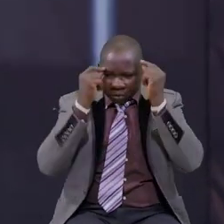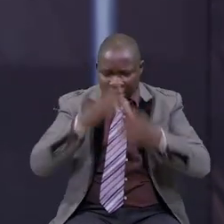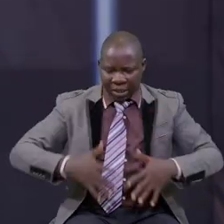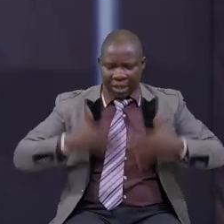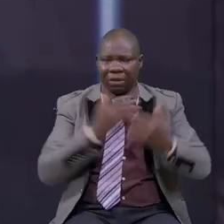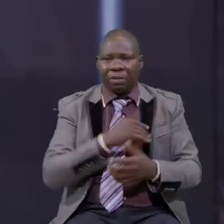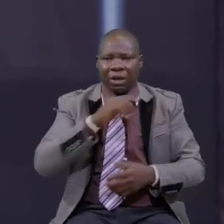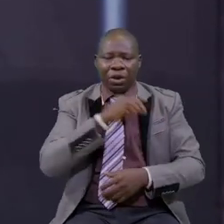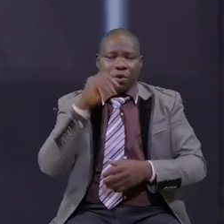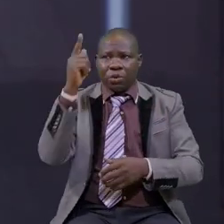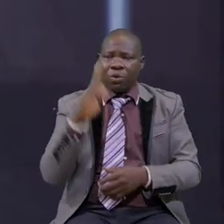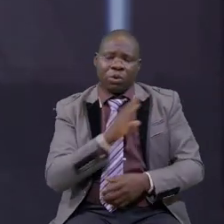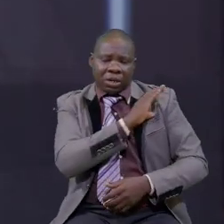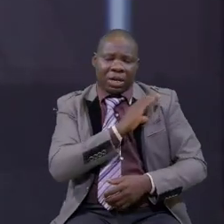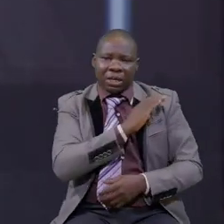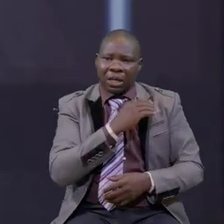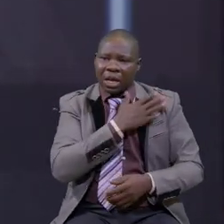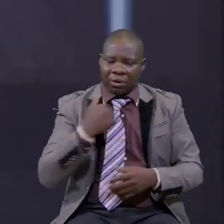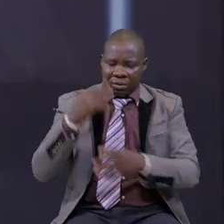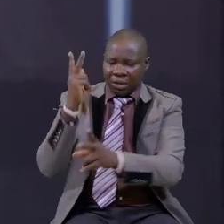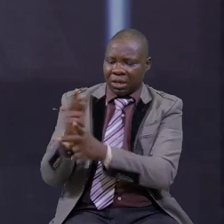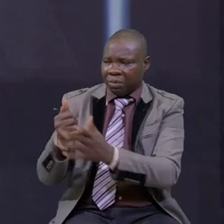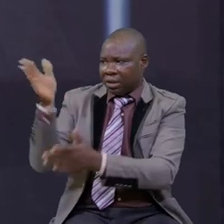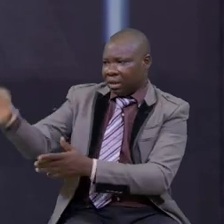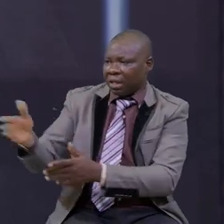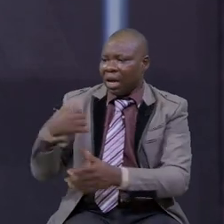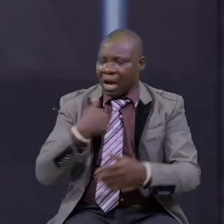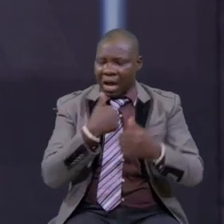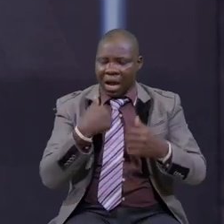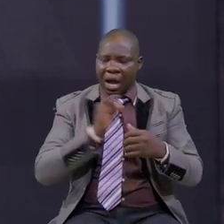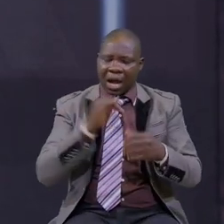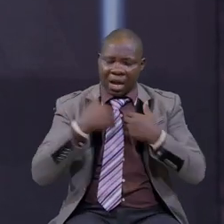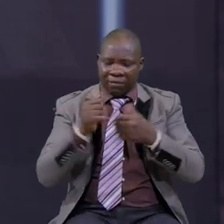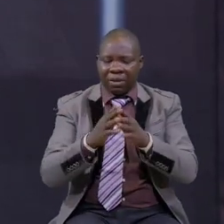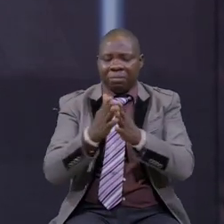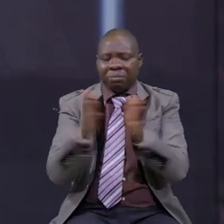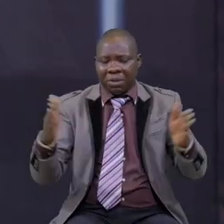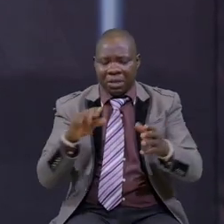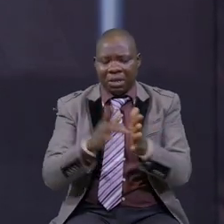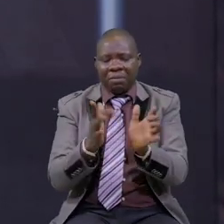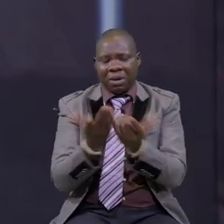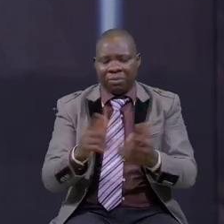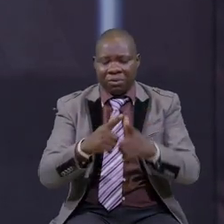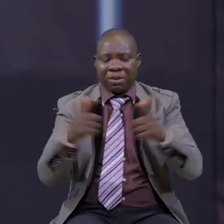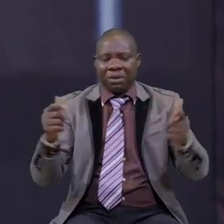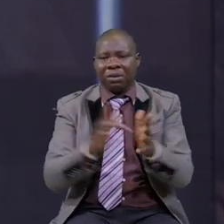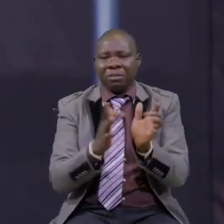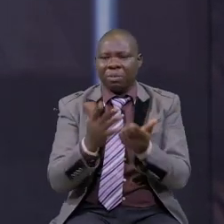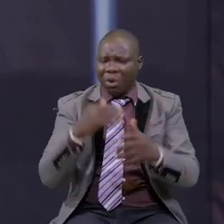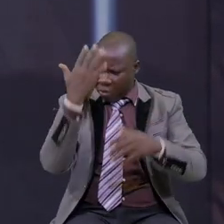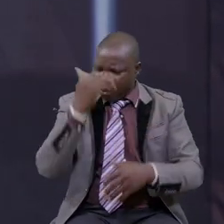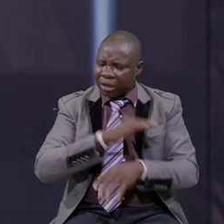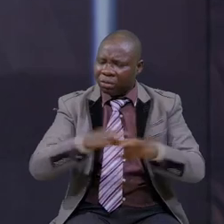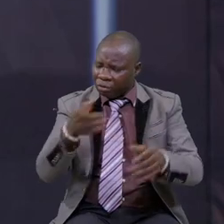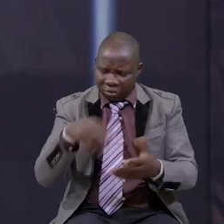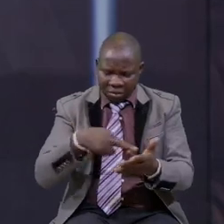Et nous avons encadré ça. Oh, j'ai une vie propre, j'ai une vie, grande Bible avec concordance et bien encadrée. Et on ne lit même